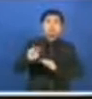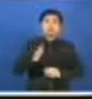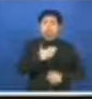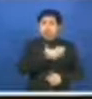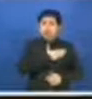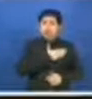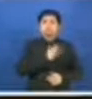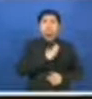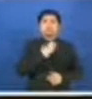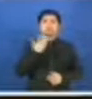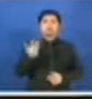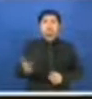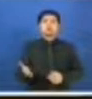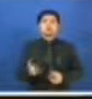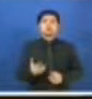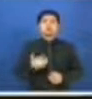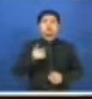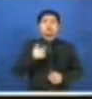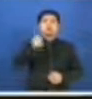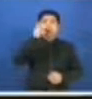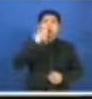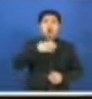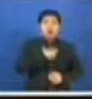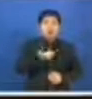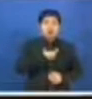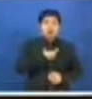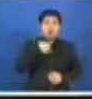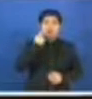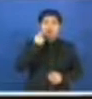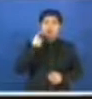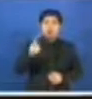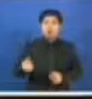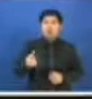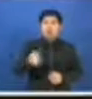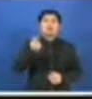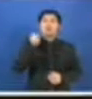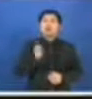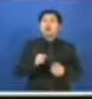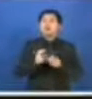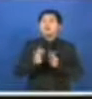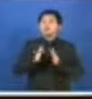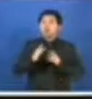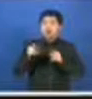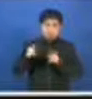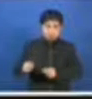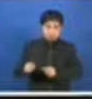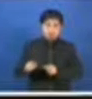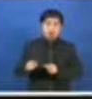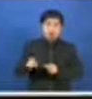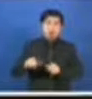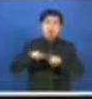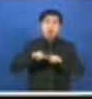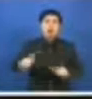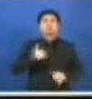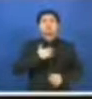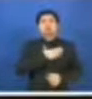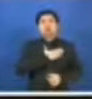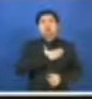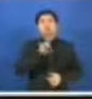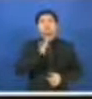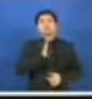saygı duyar, Irak Anayasası'nın gereğine ise ona da saygı